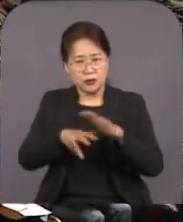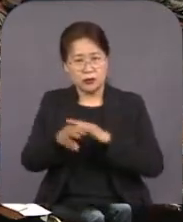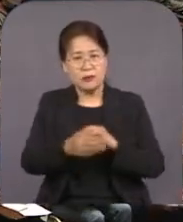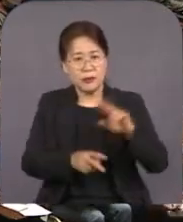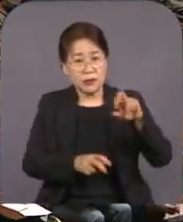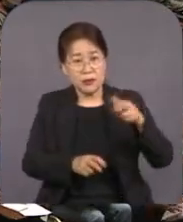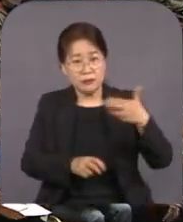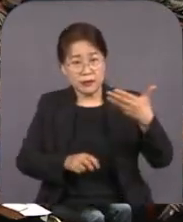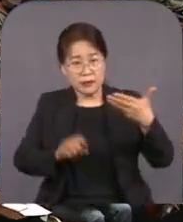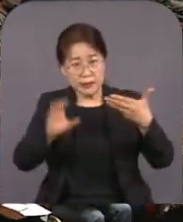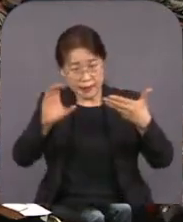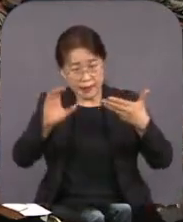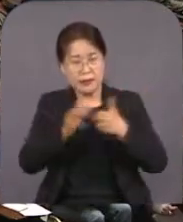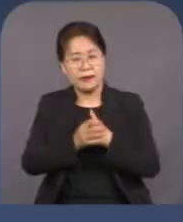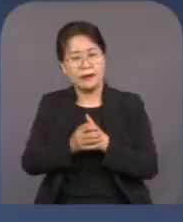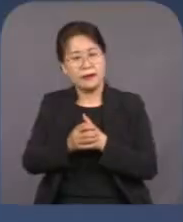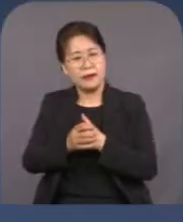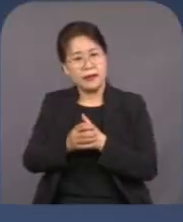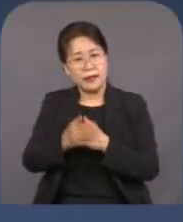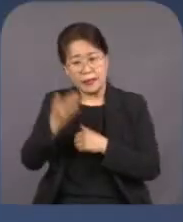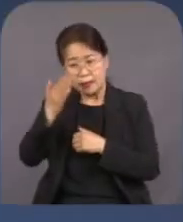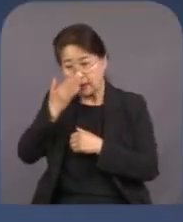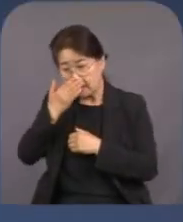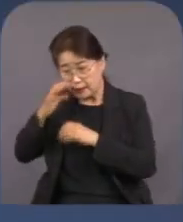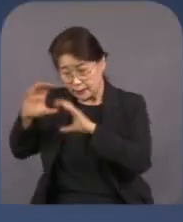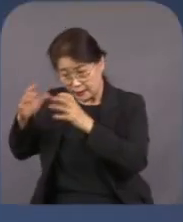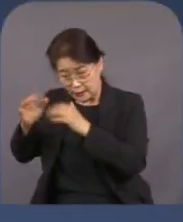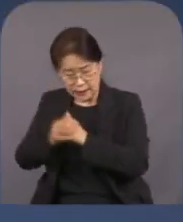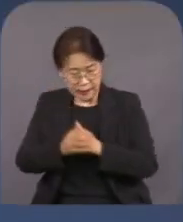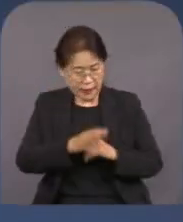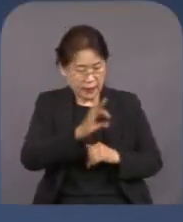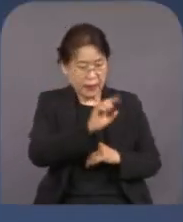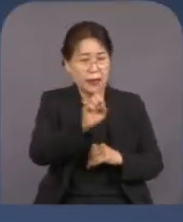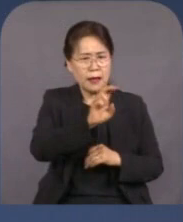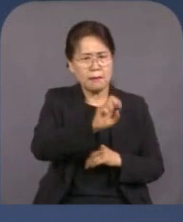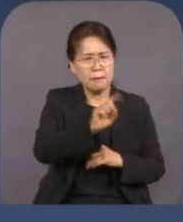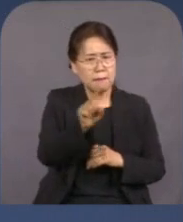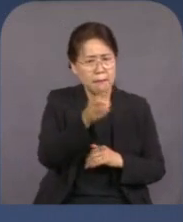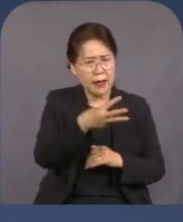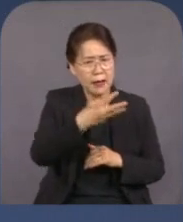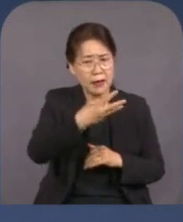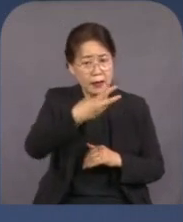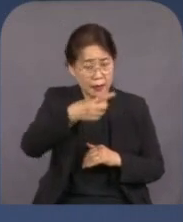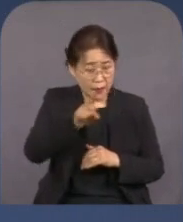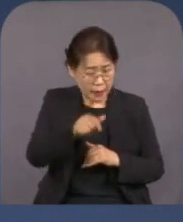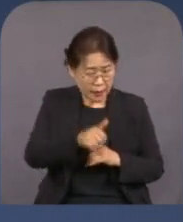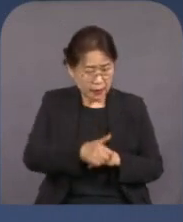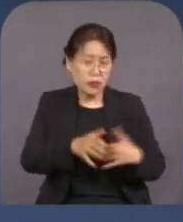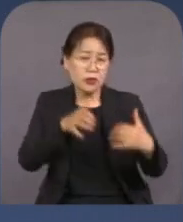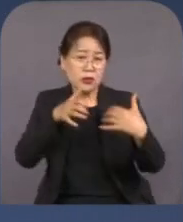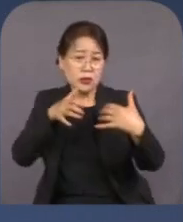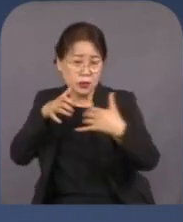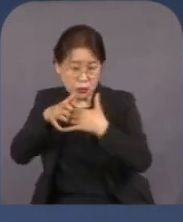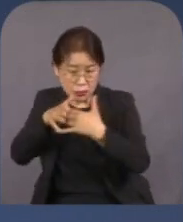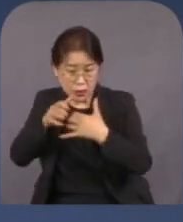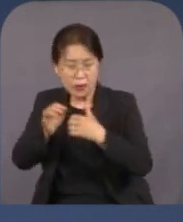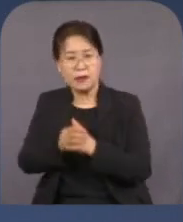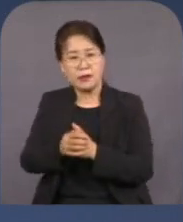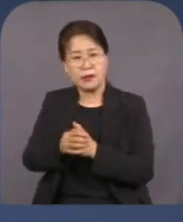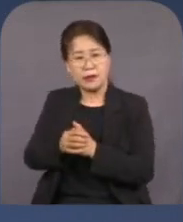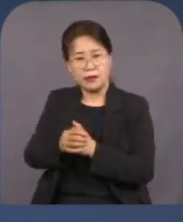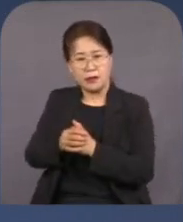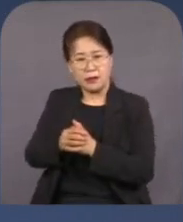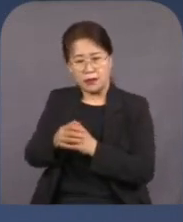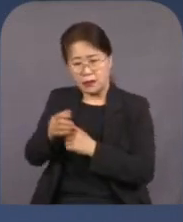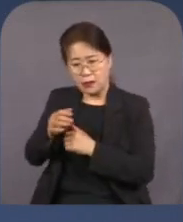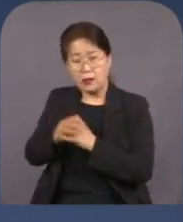17장에 보게 되면 이스라엘과 아말렉이 전쟁을 하게 되죠 그런데 보살은